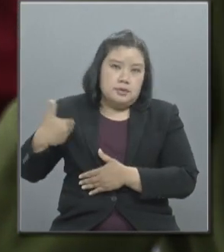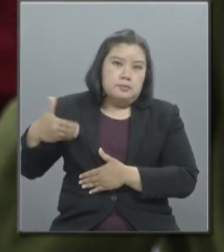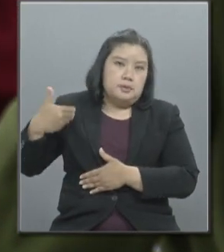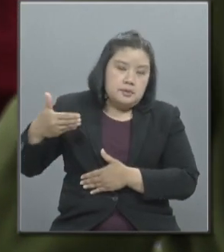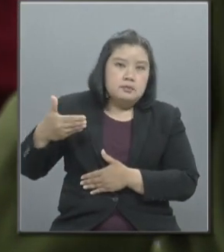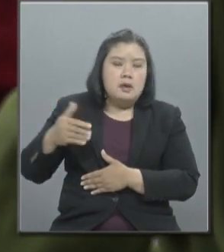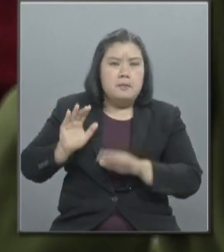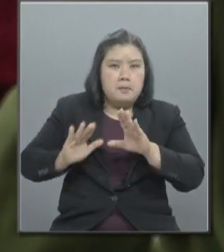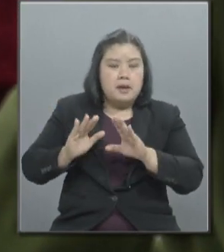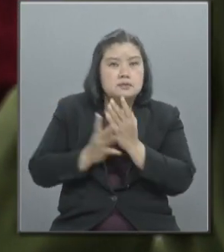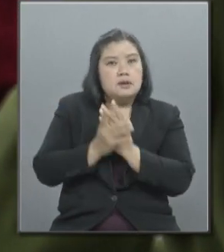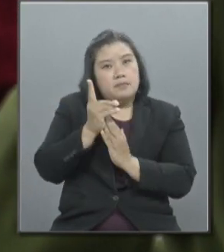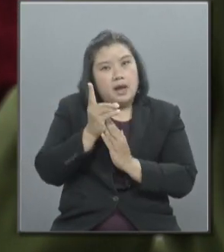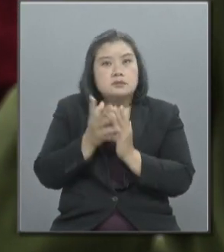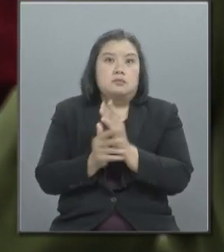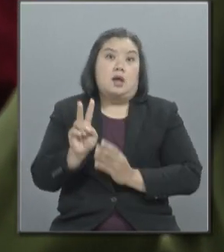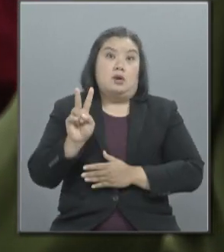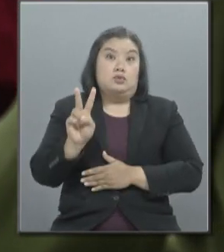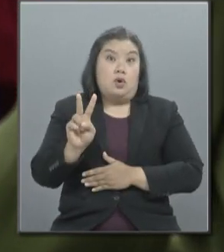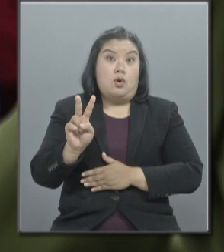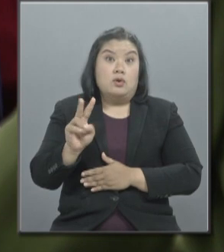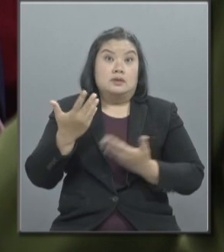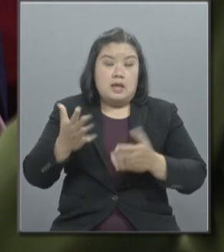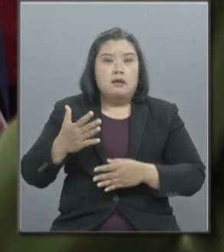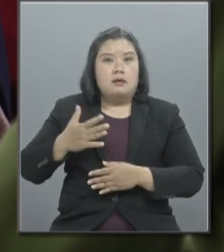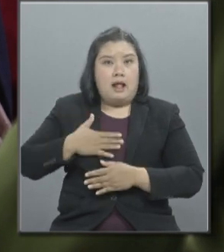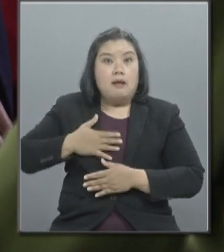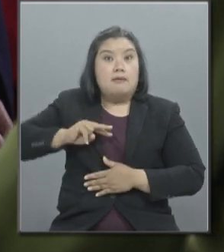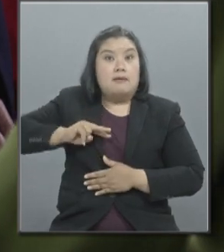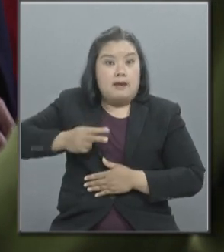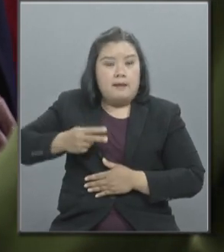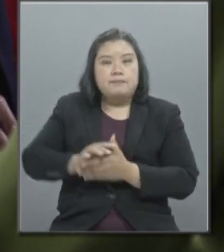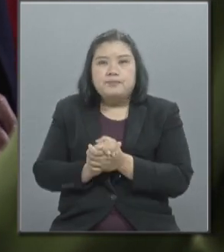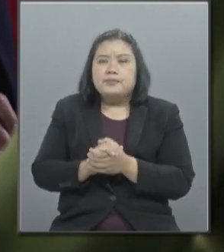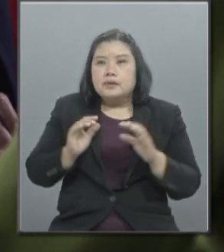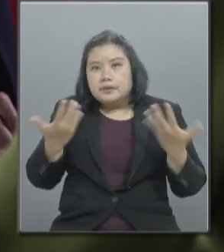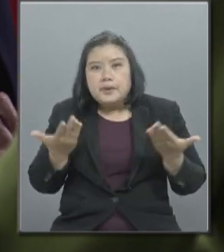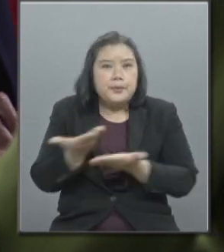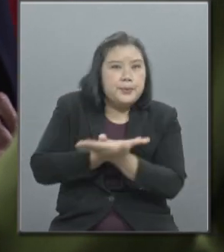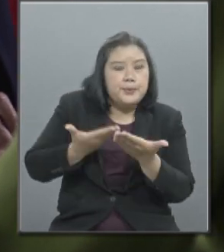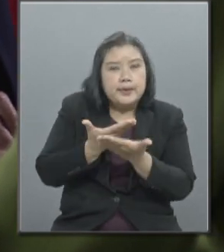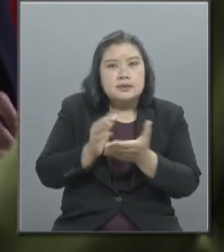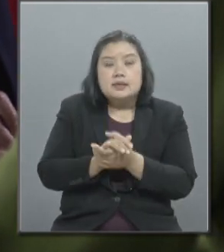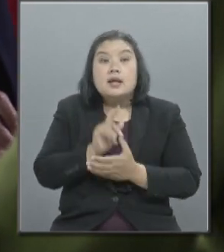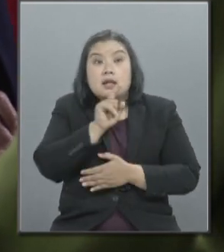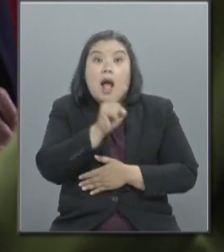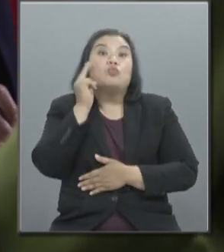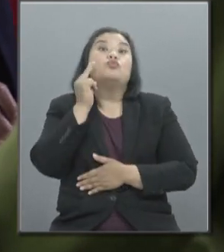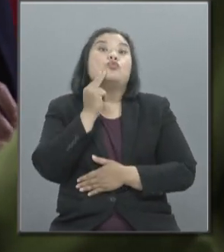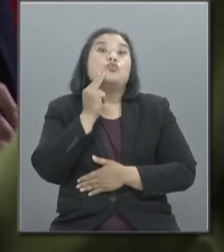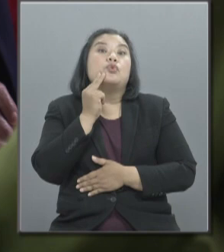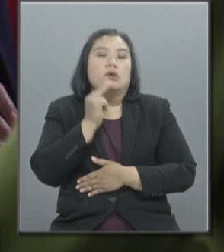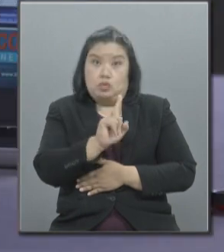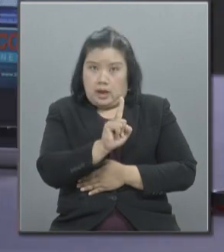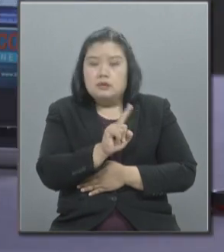ทิตย์หนึ่งสองอาทิตย์เนี่ยนะคะแล้วจนล่ามภาษามือนี้ก็นั่งคุยกันแล้วก็พยายามถามคนหูหนวกที่เขาเป็นเจ้าของภาษ